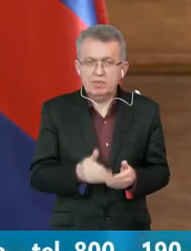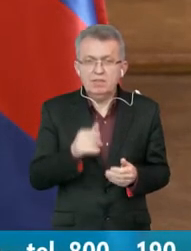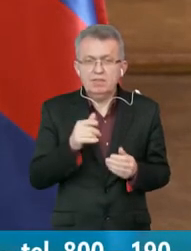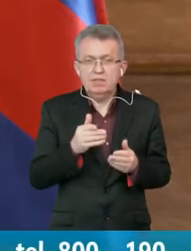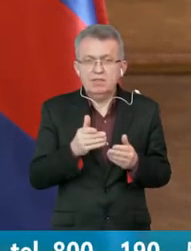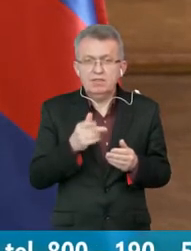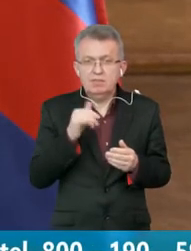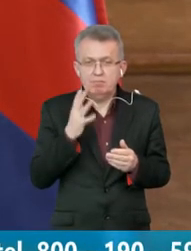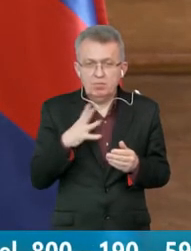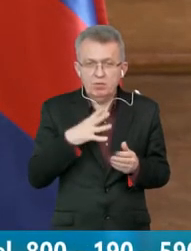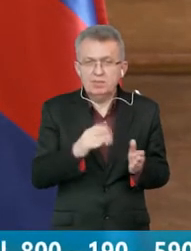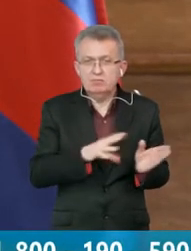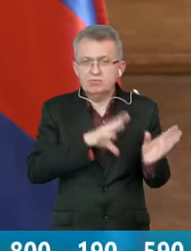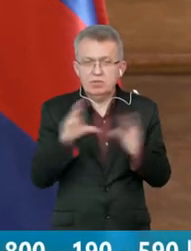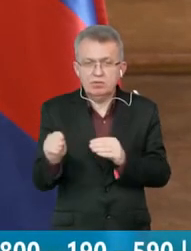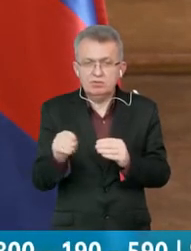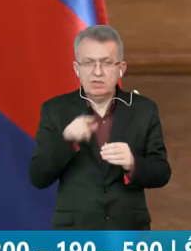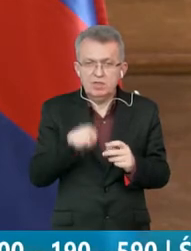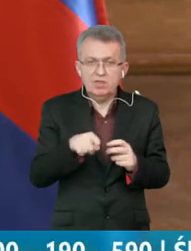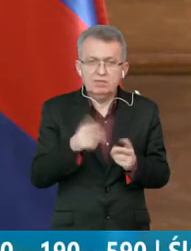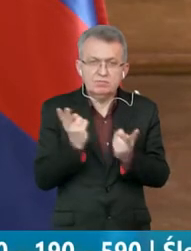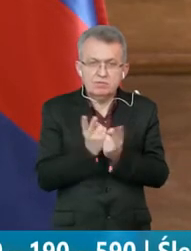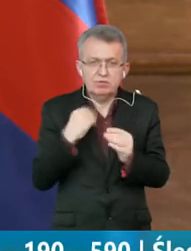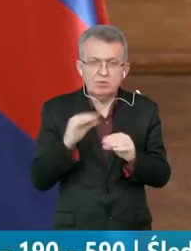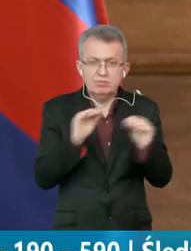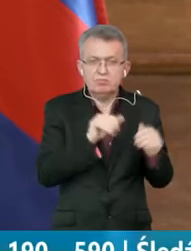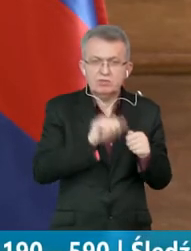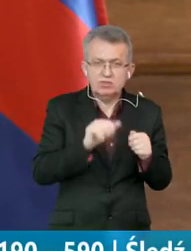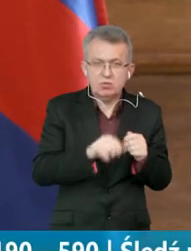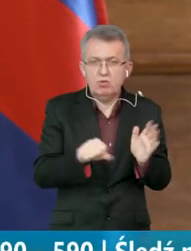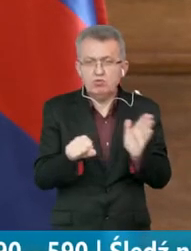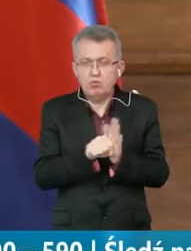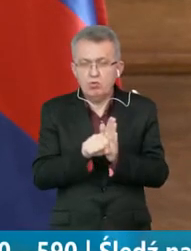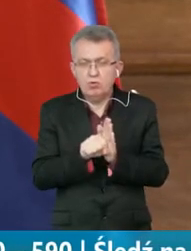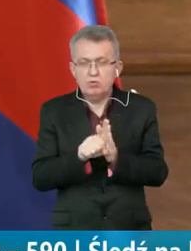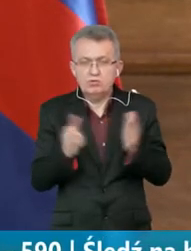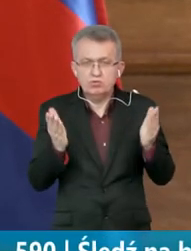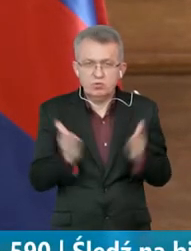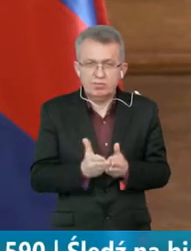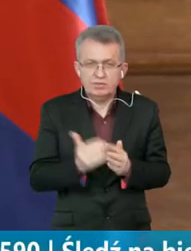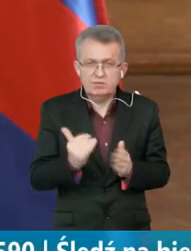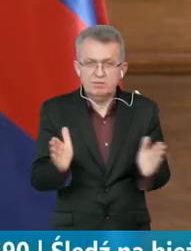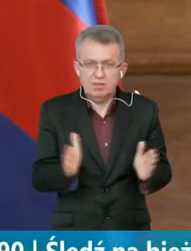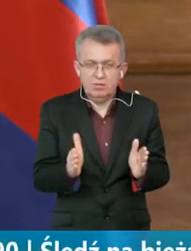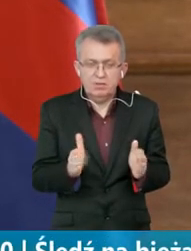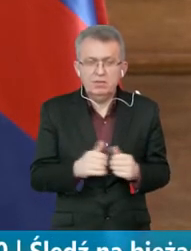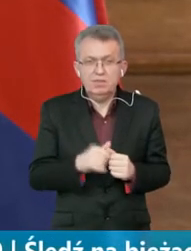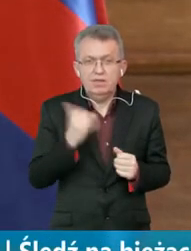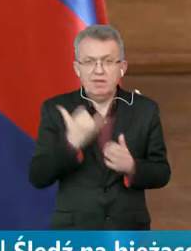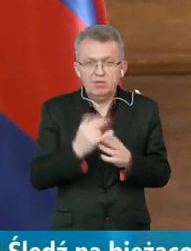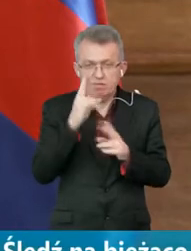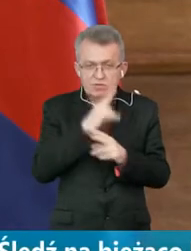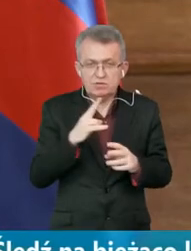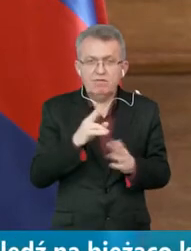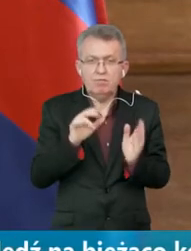tak było, że były przenoszone te rozwiązania z przedszkoli do żłobków. Dlatego wszystkim rodzicom